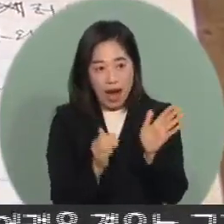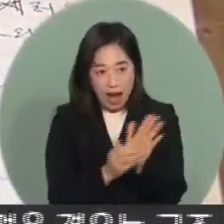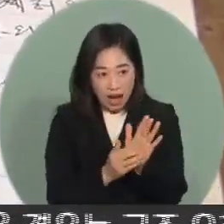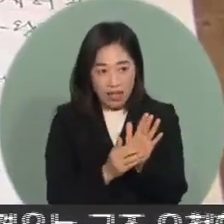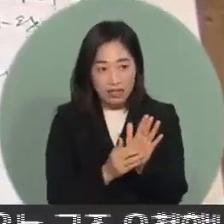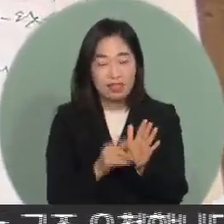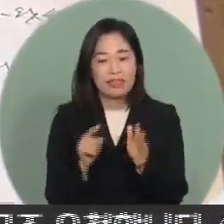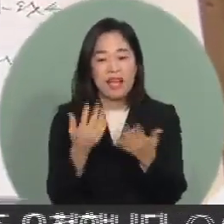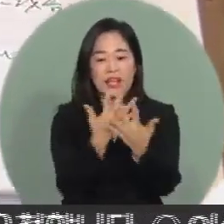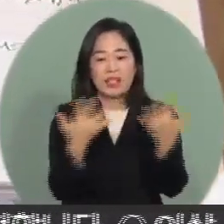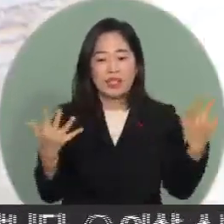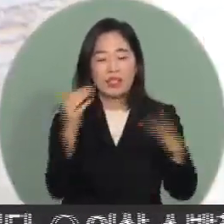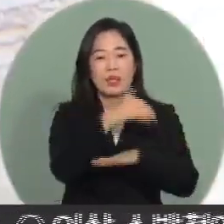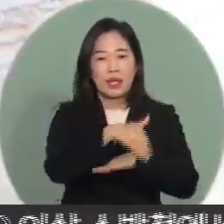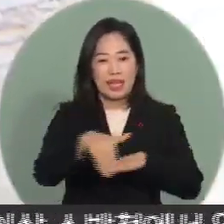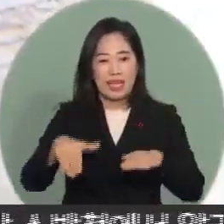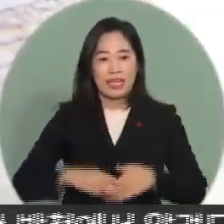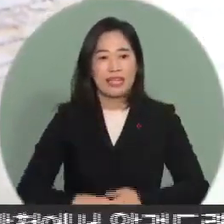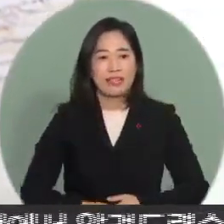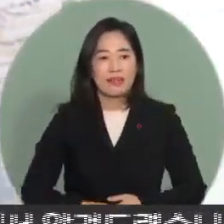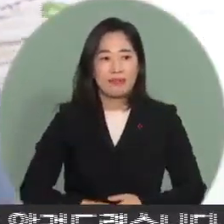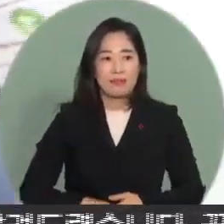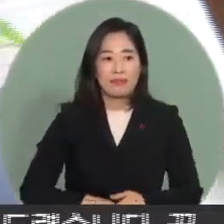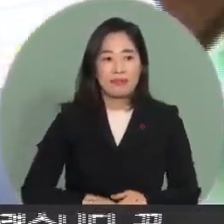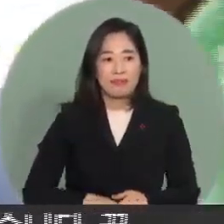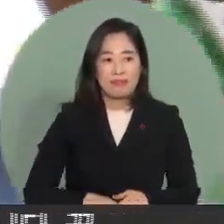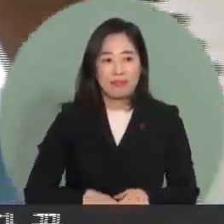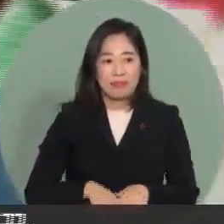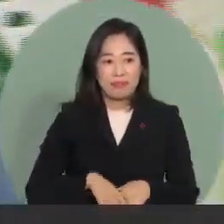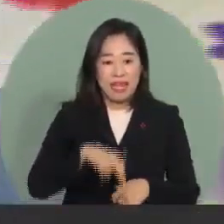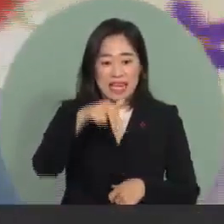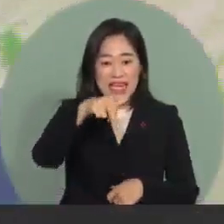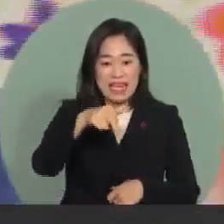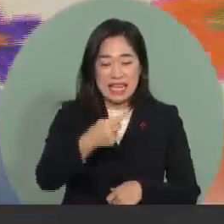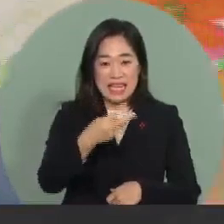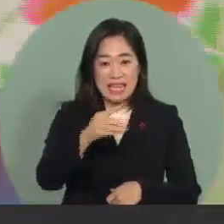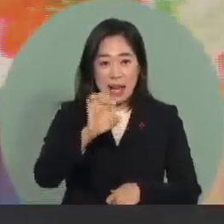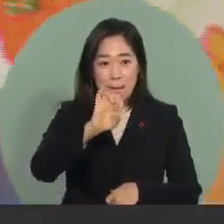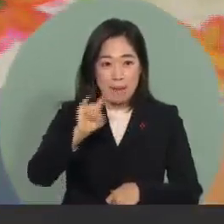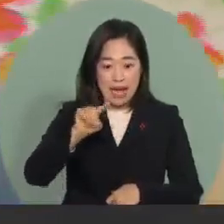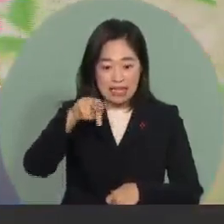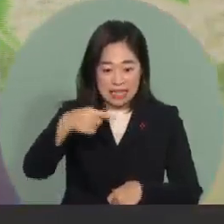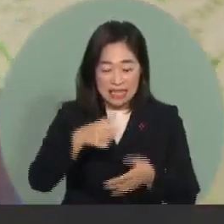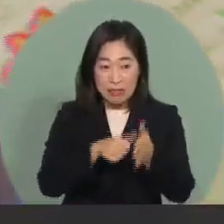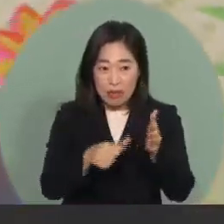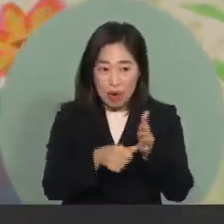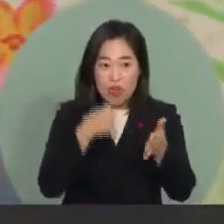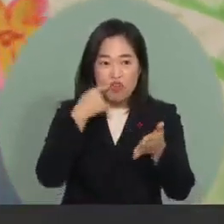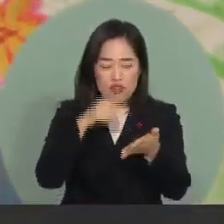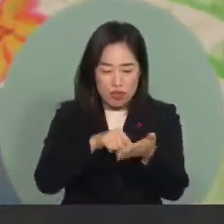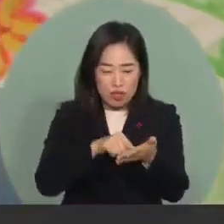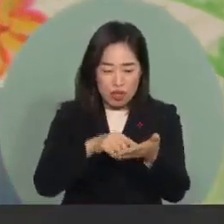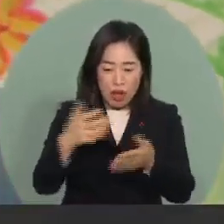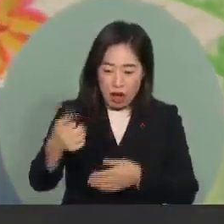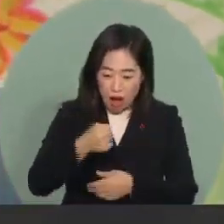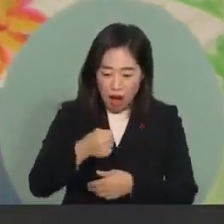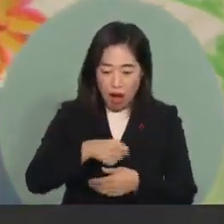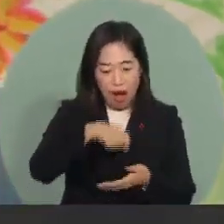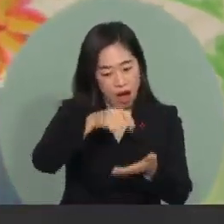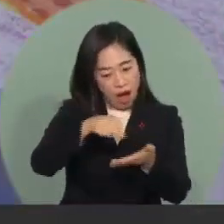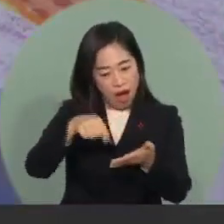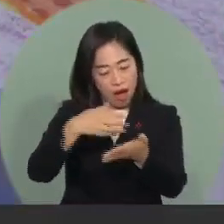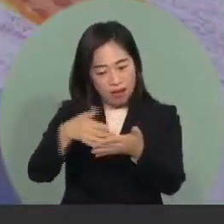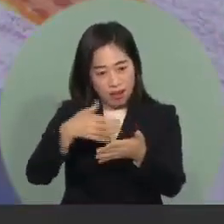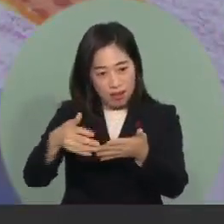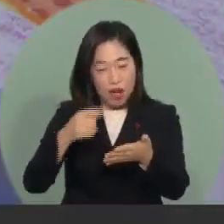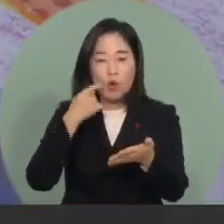전시회를 기획했습니다. 뭐 크레파스, 크레용, 색연필 이런 걸 이제 쉽게 잡아서 그냥 그리는 거 그런 걸